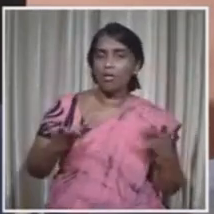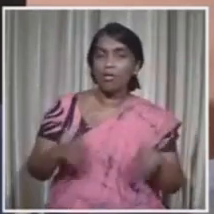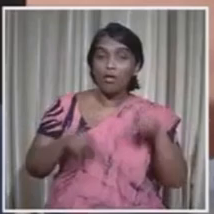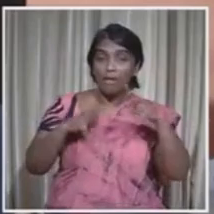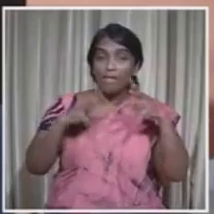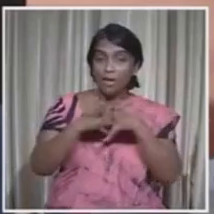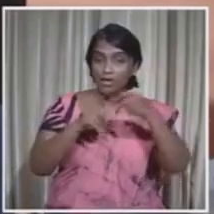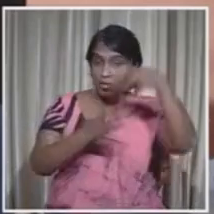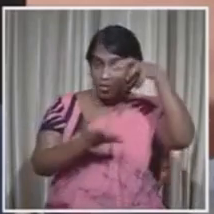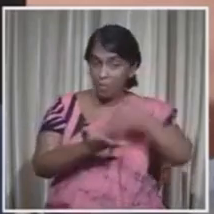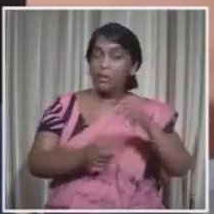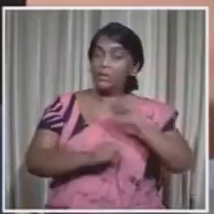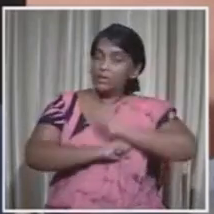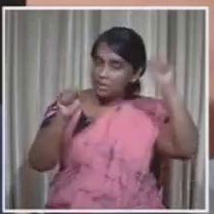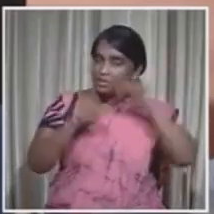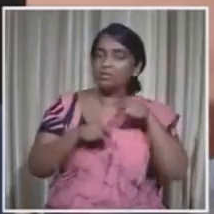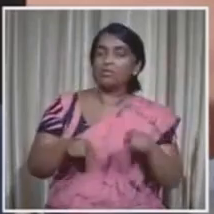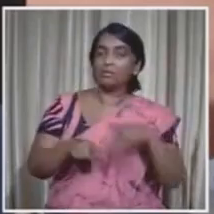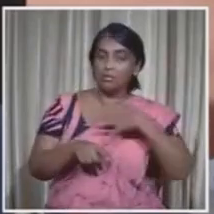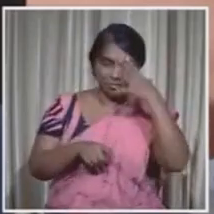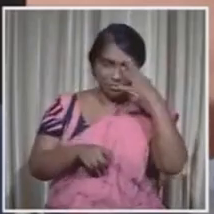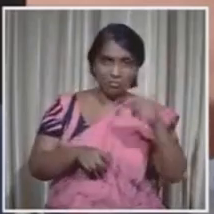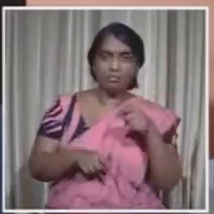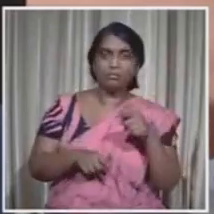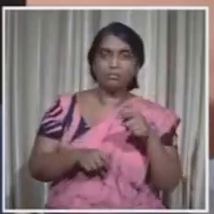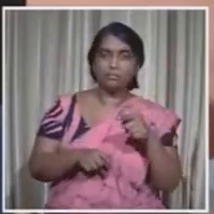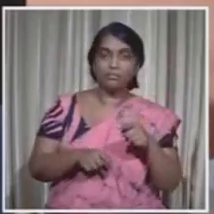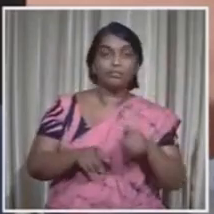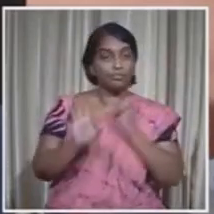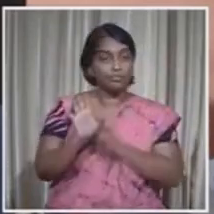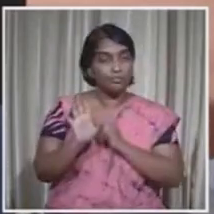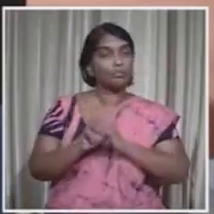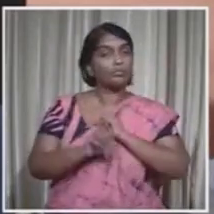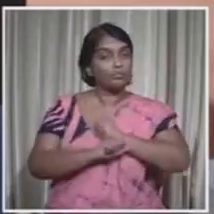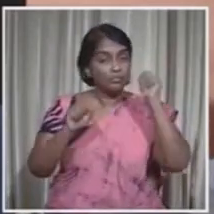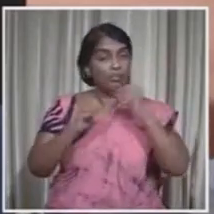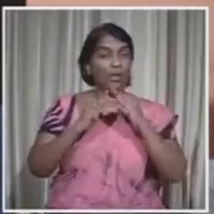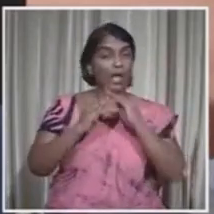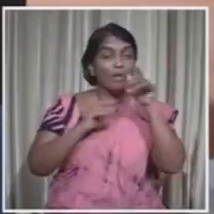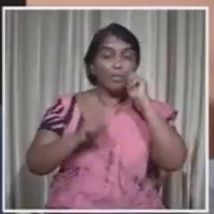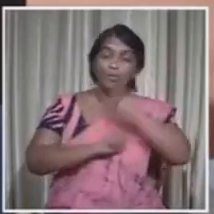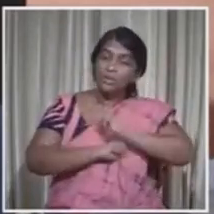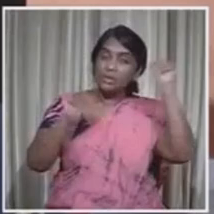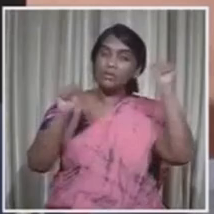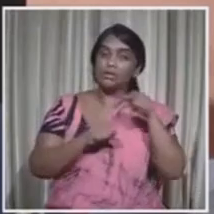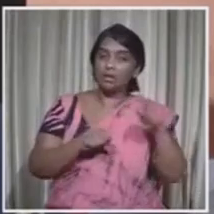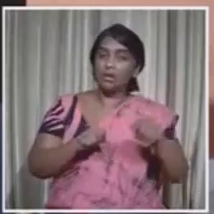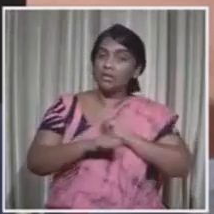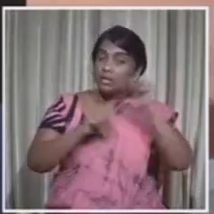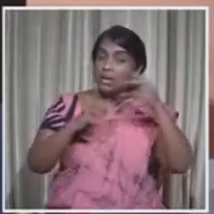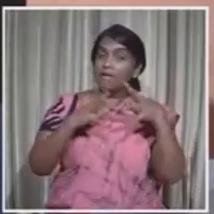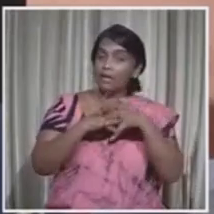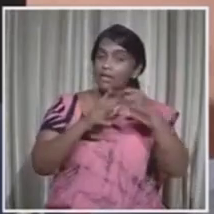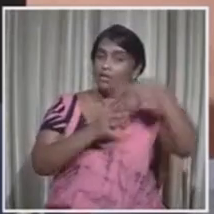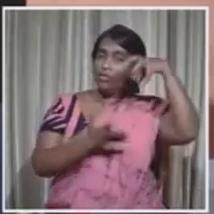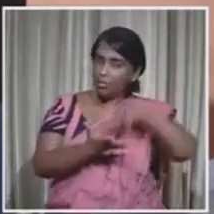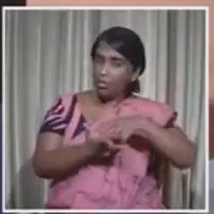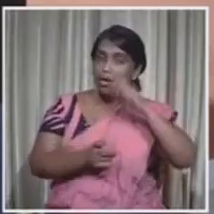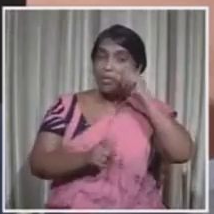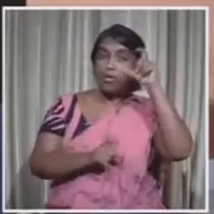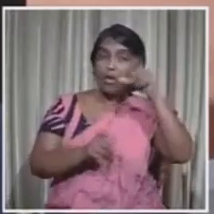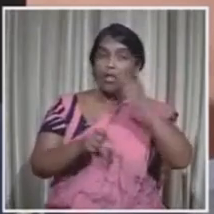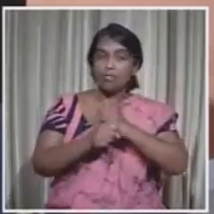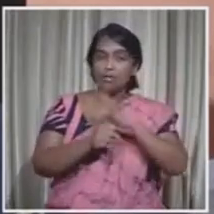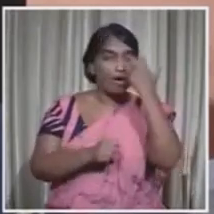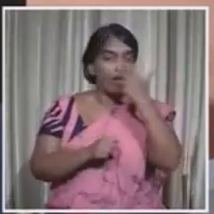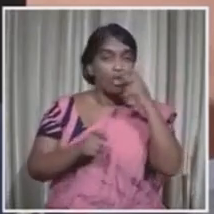බස්නාහිර පළාතේ සටන මතක තියාගන්න. හැමදාම සටන් කරන්නේ ගමේ ඉන්න මිනිස්සු. මේ සටන බස්නාහිර පළාතේ ඉන්න කොළඹ ගම්පහ